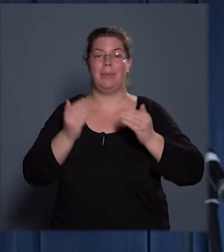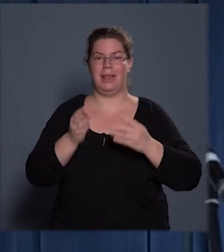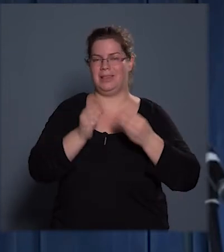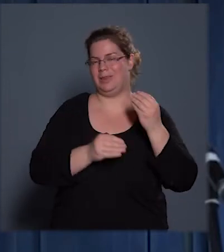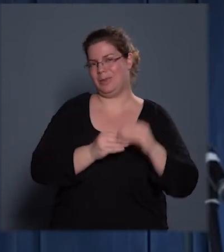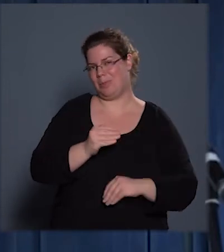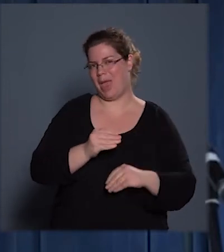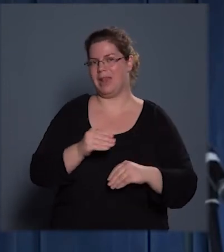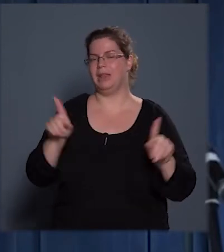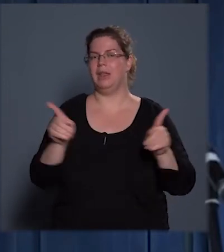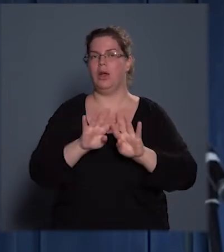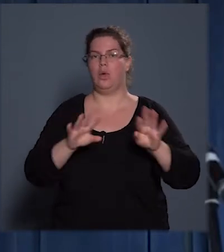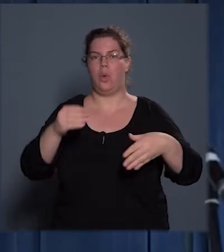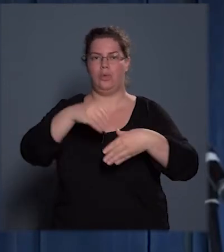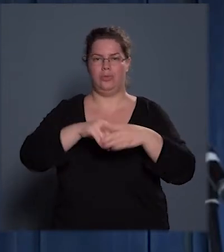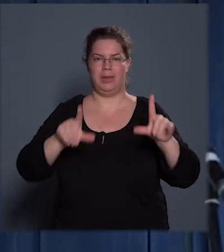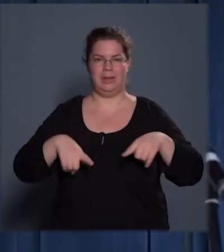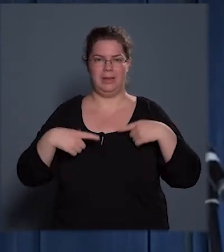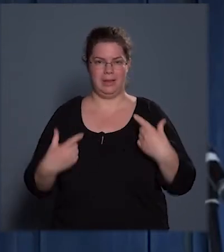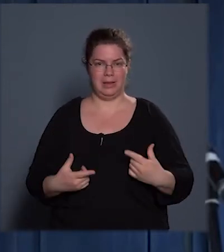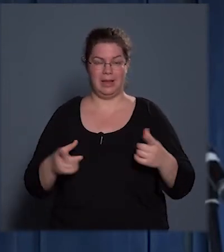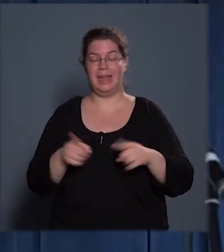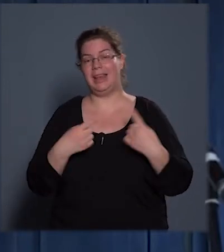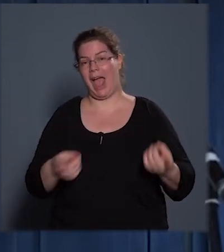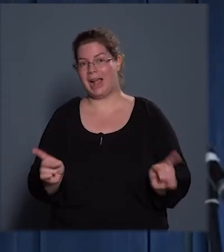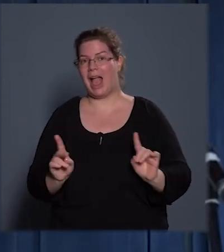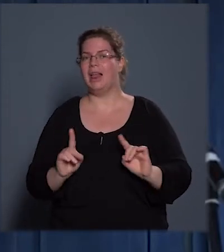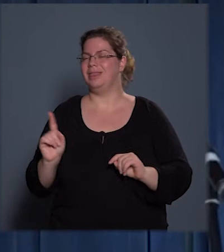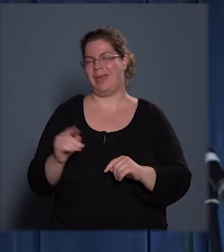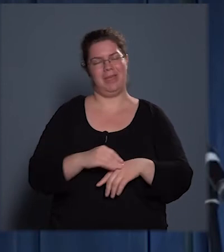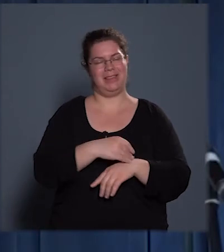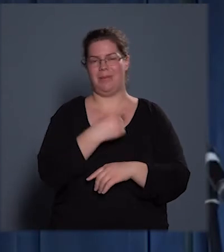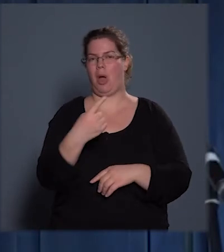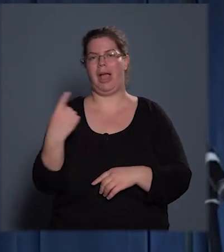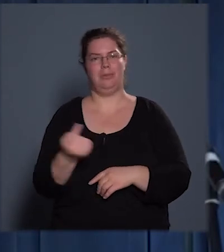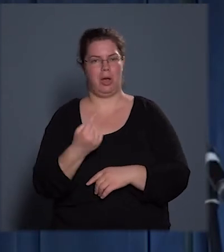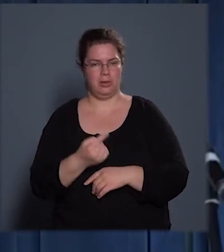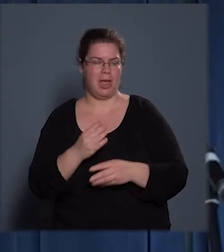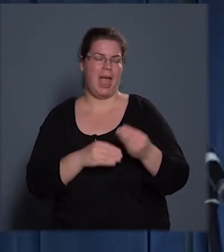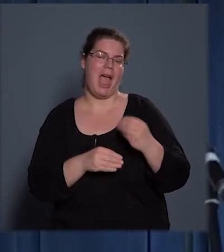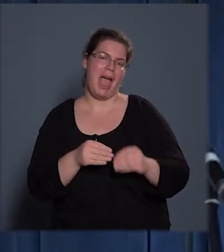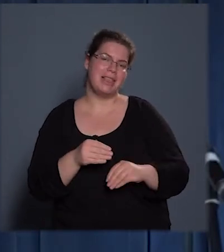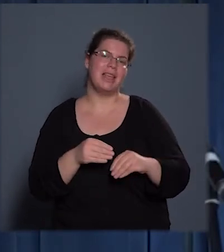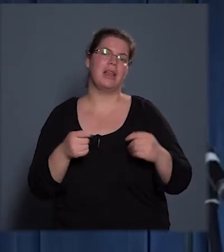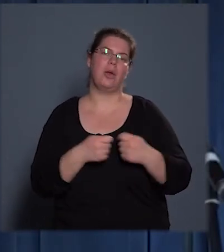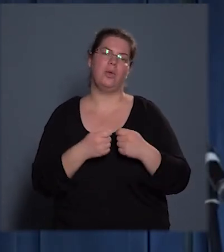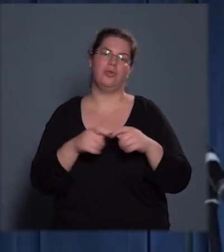a kórusban énekel, nem érzi magát magányosnak. Ezért a közös éneklés